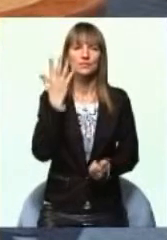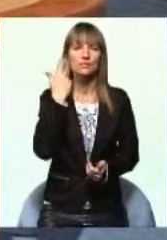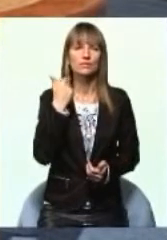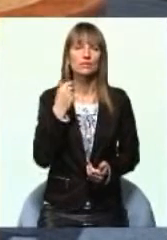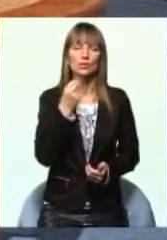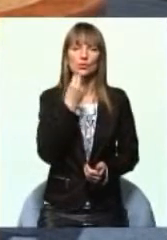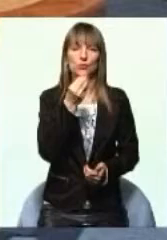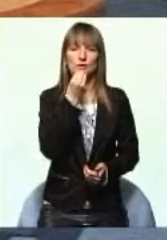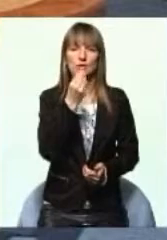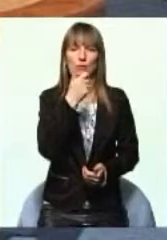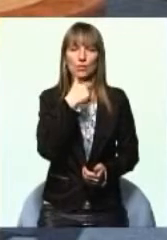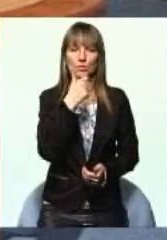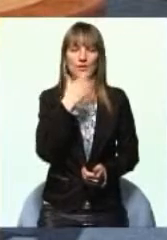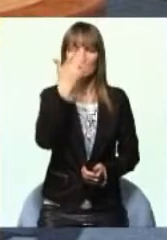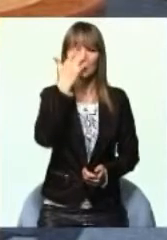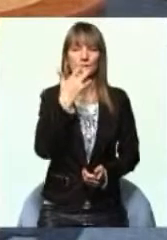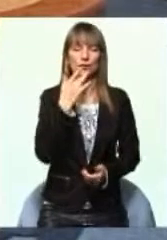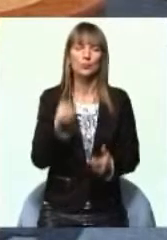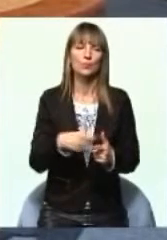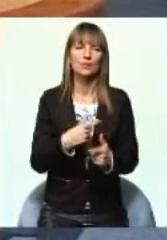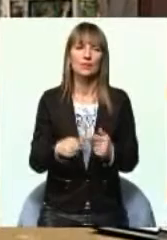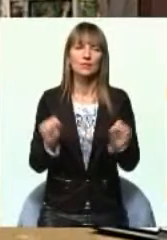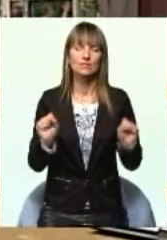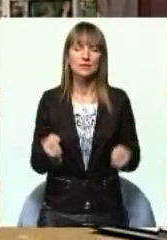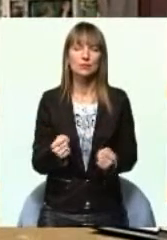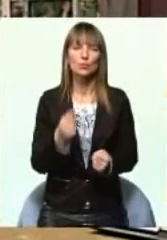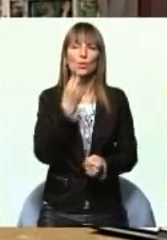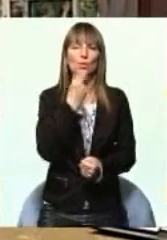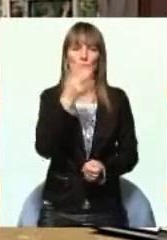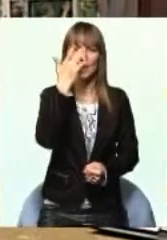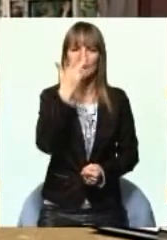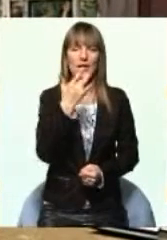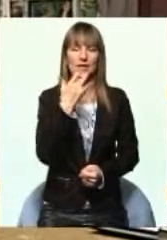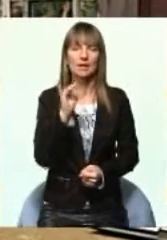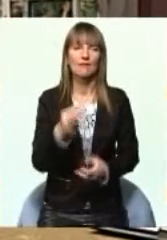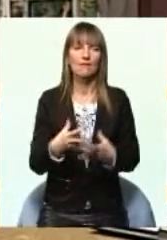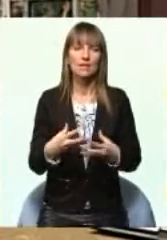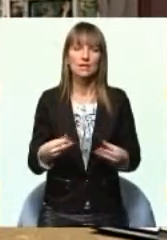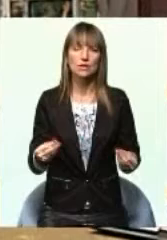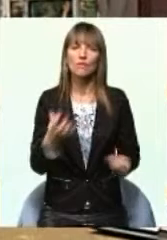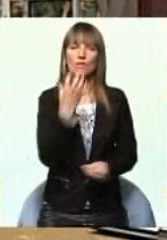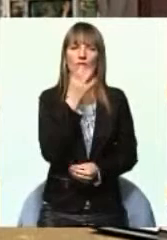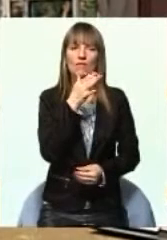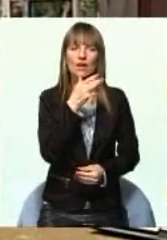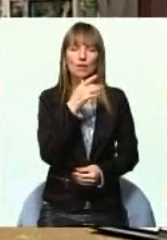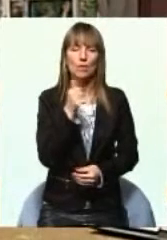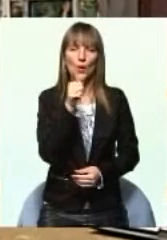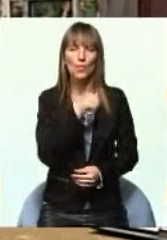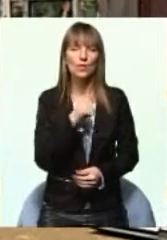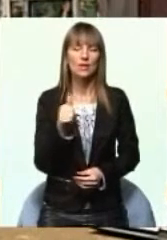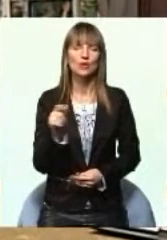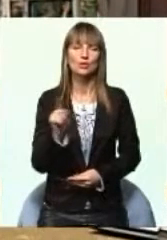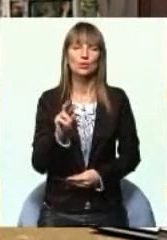взагалі краще їсти морозиво? Влітку чи може взимку? Літом і весною, в теплі времена года,